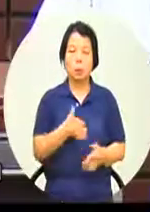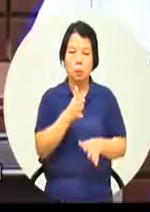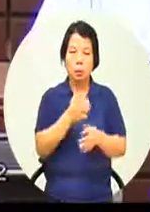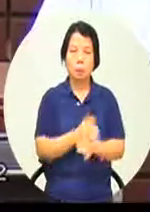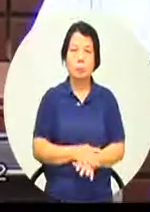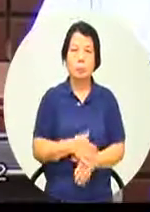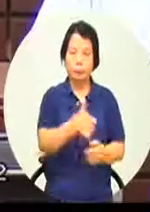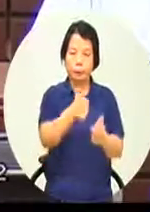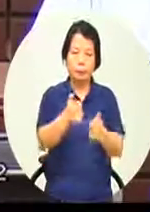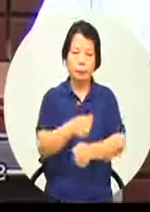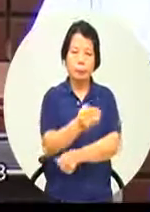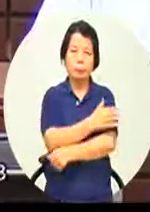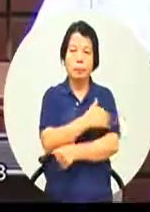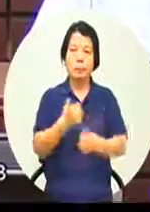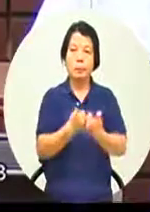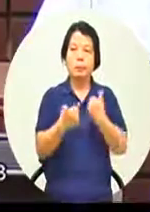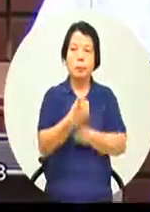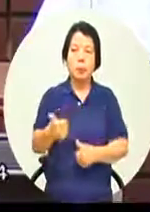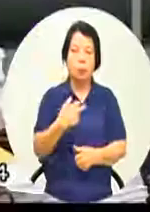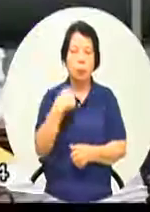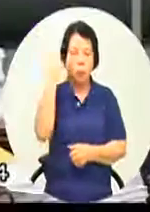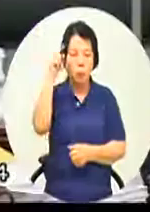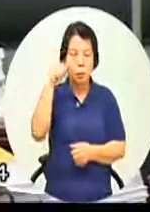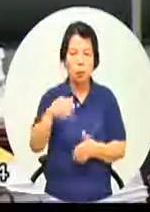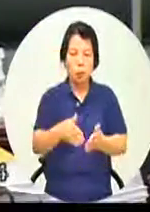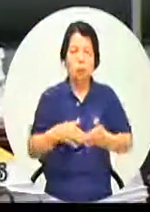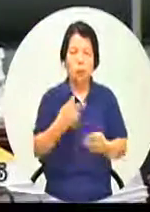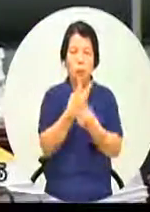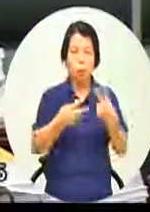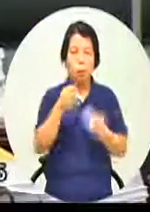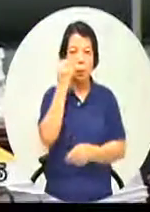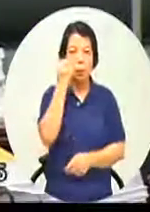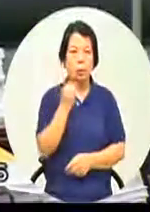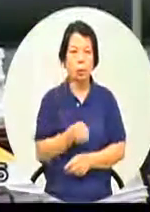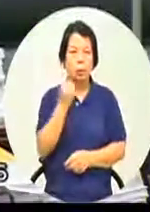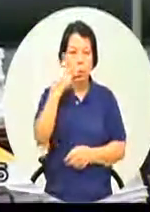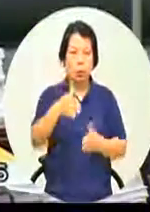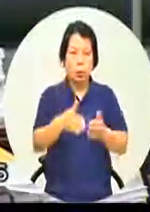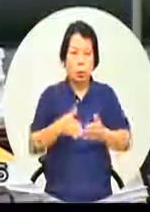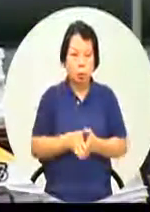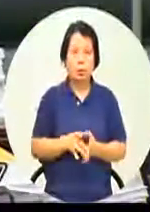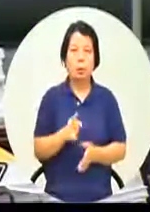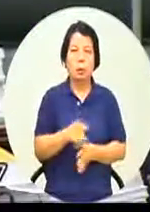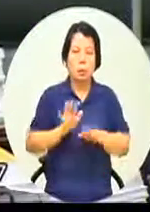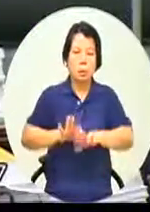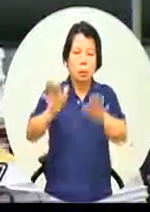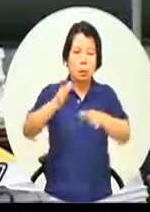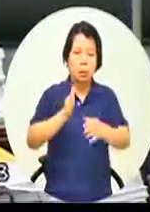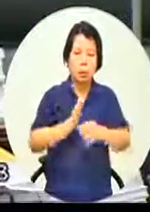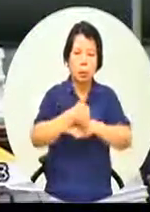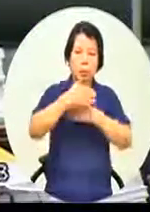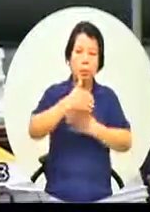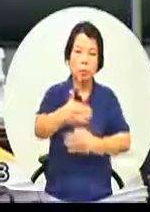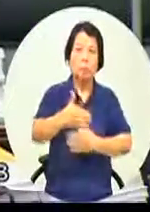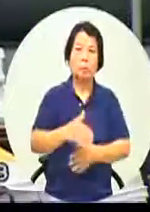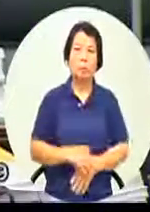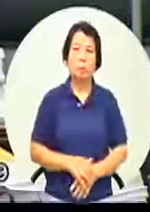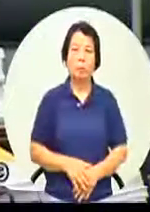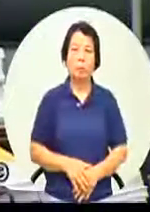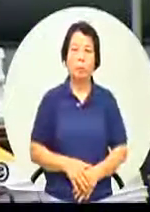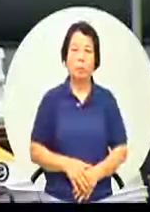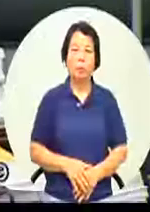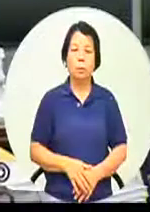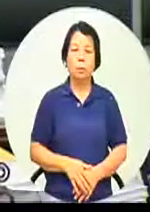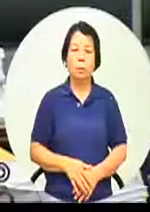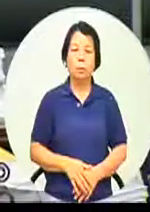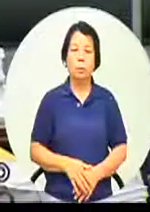员。 也就是说，我认为我们要很客观的去看待这个进步的过程。进步的过程不可能静